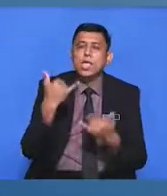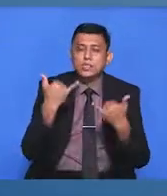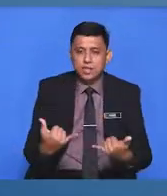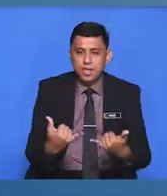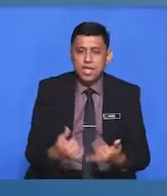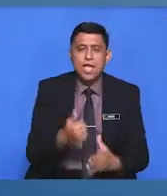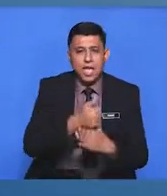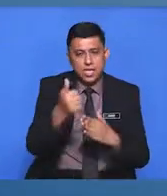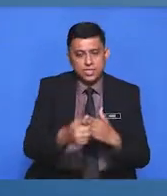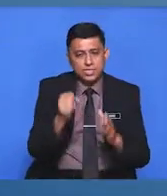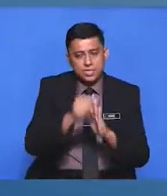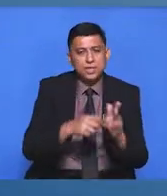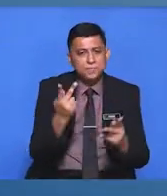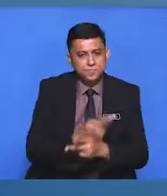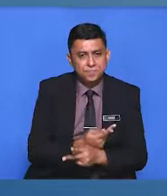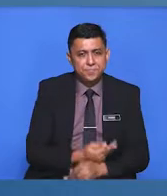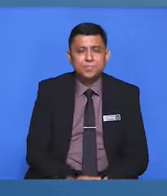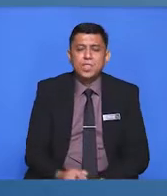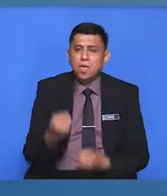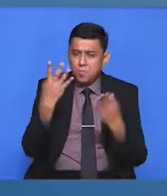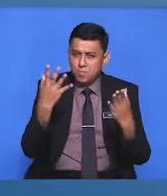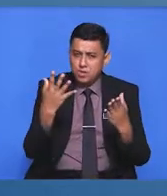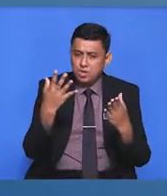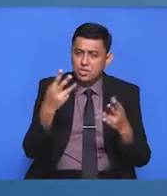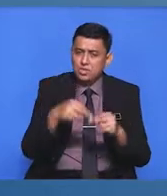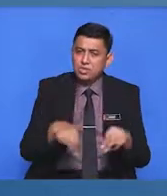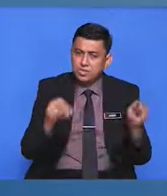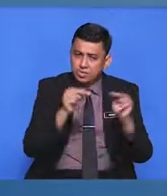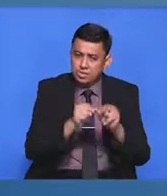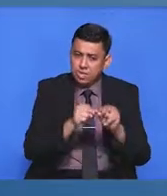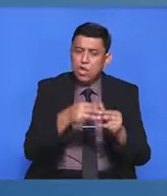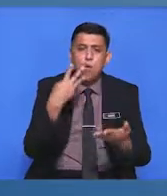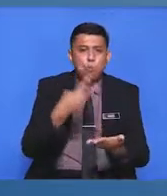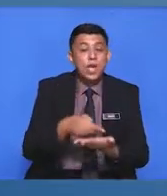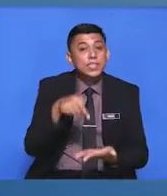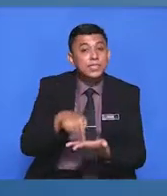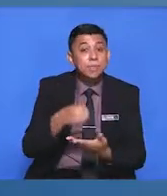Akhir sekali, berapakah nilai wang bagi paparan ini?